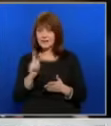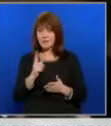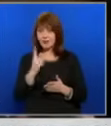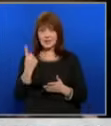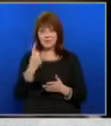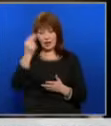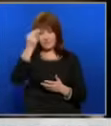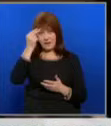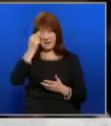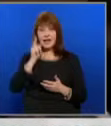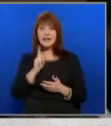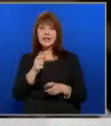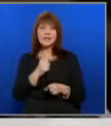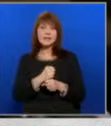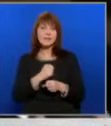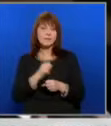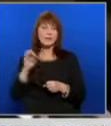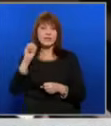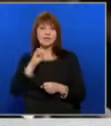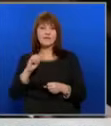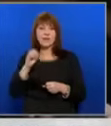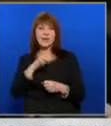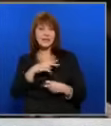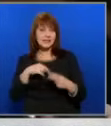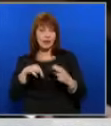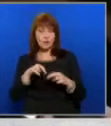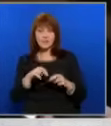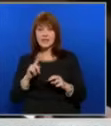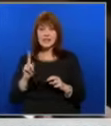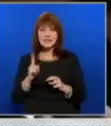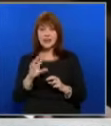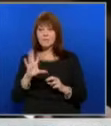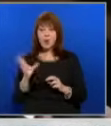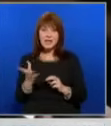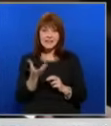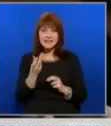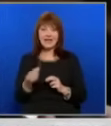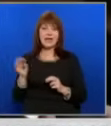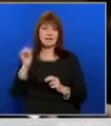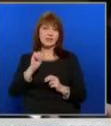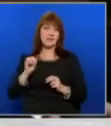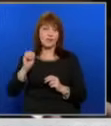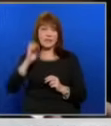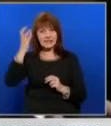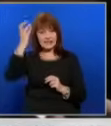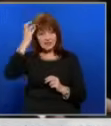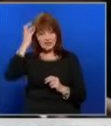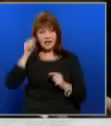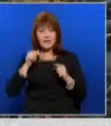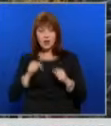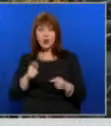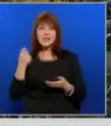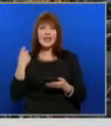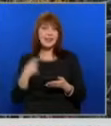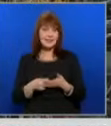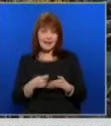страна на България, трябва да се работи с Европейската комисия, така че само заедно с всички европейски страни този тип